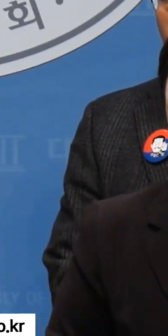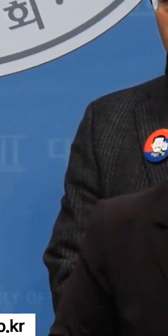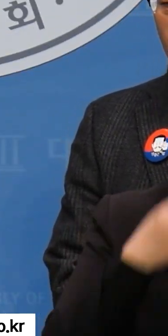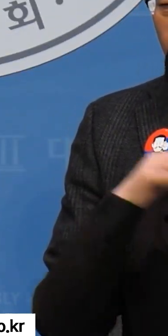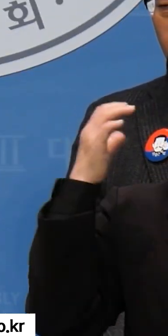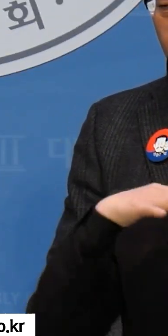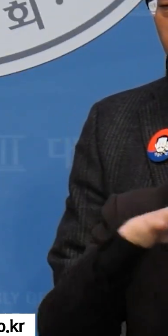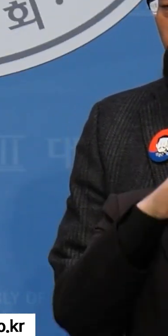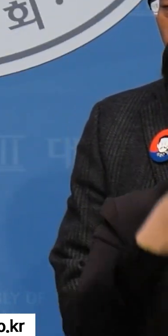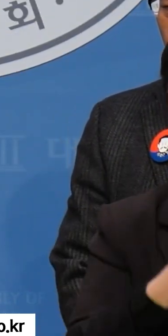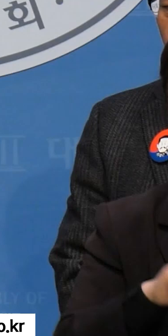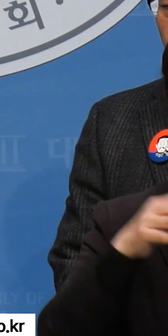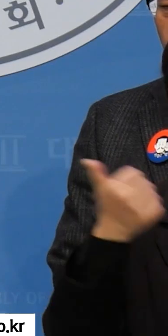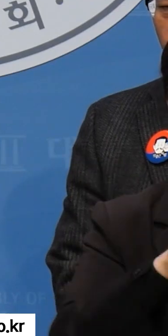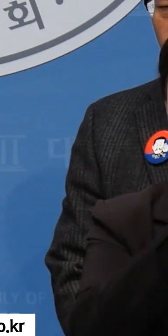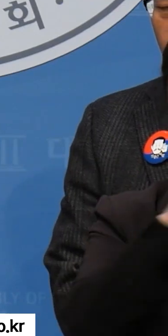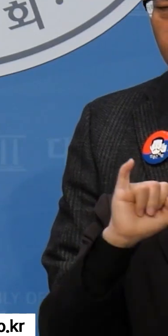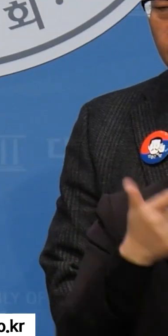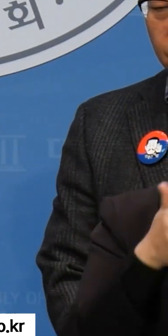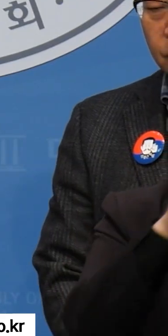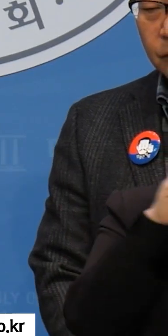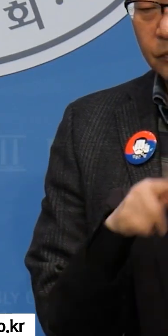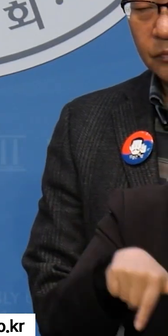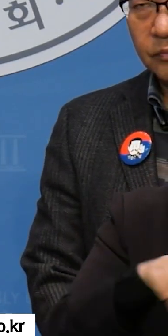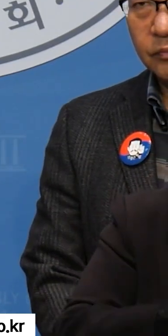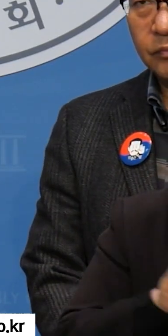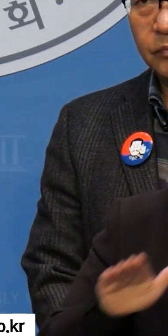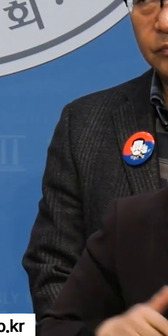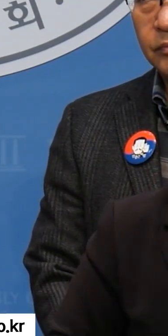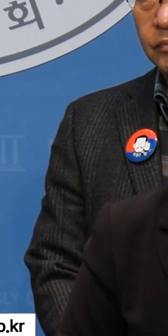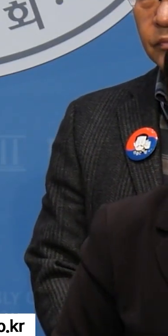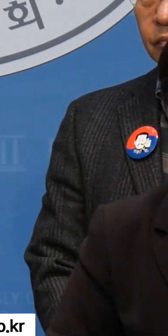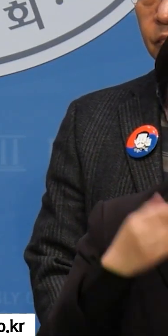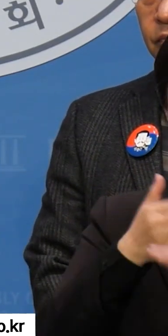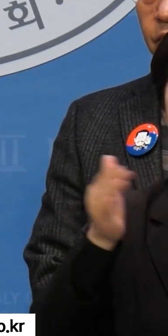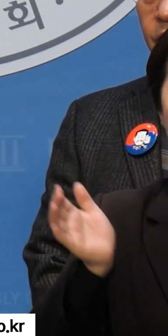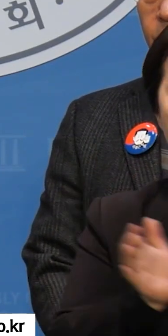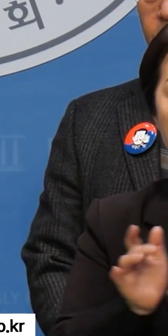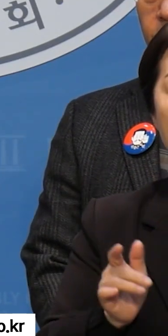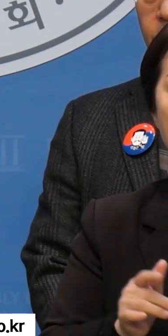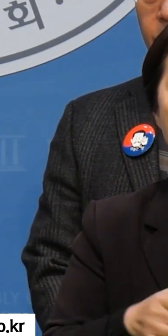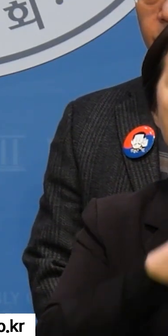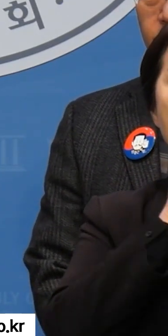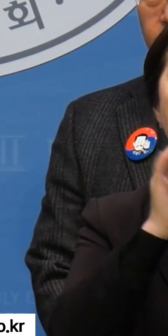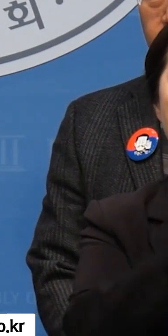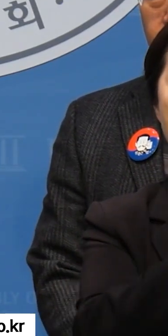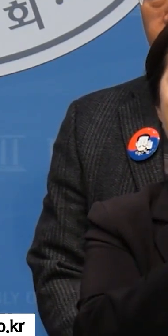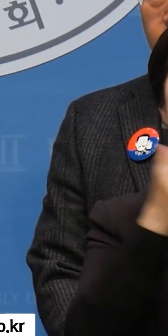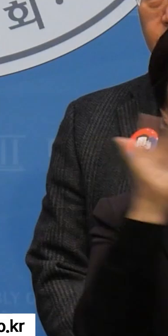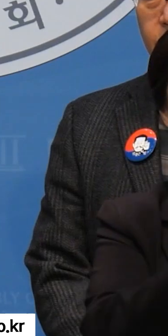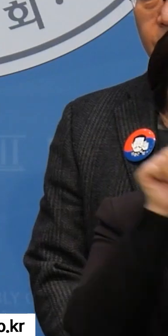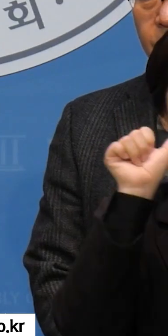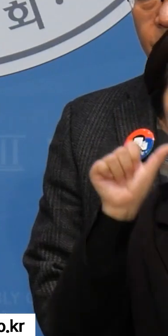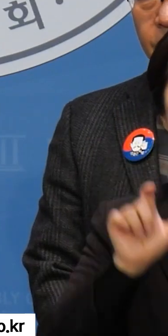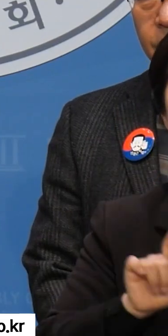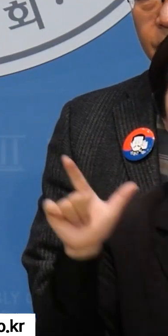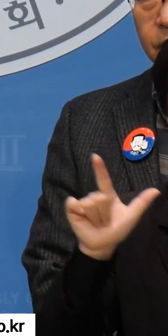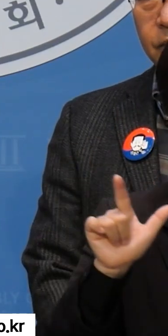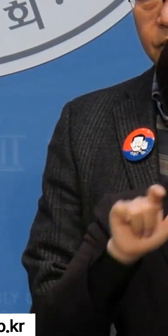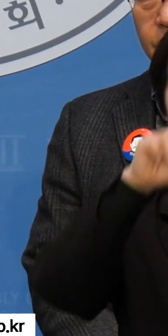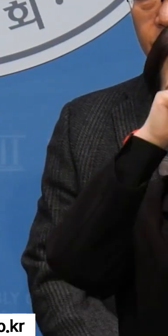서울 영등포구 을 국회의원 김민석입니다. 민주당이 경로당 주 5일 점심 밥상